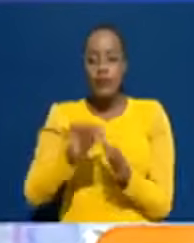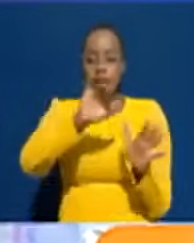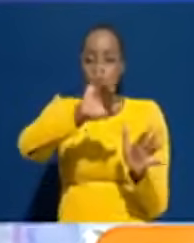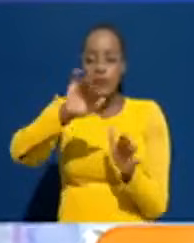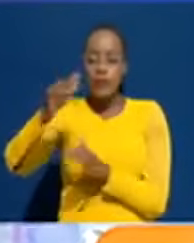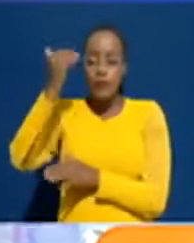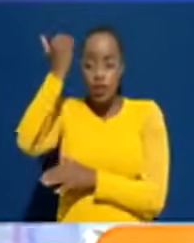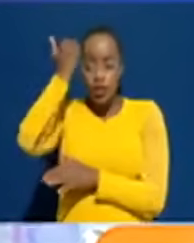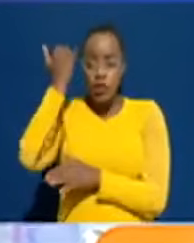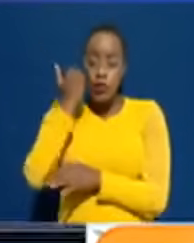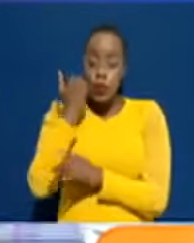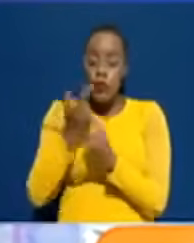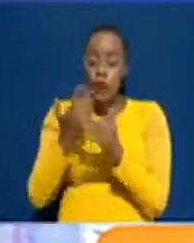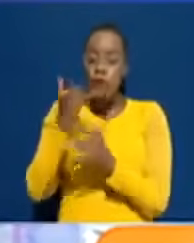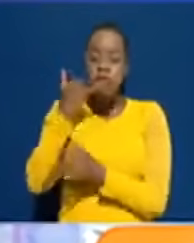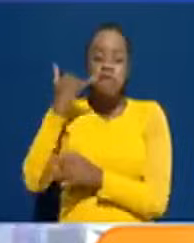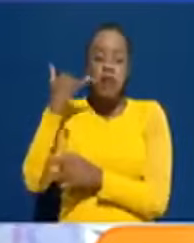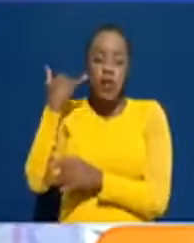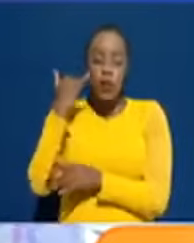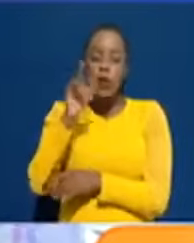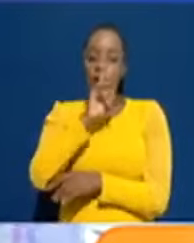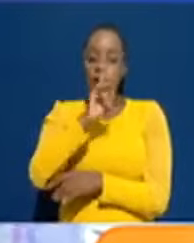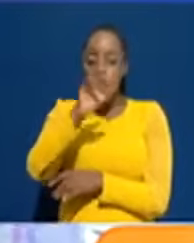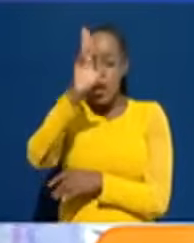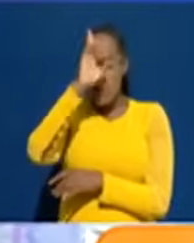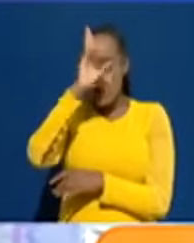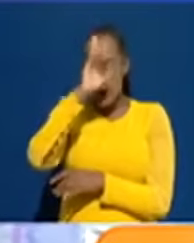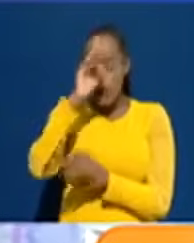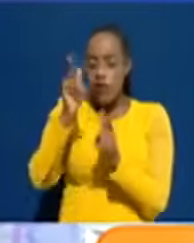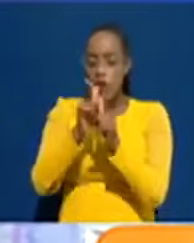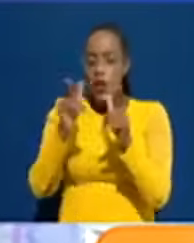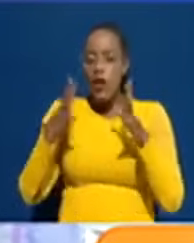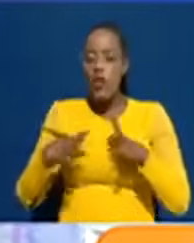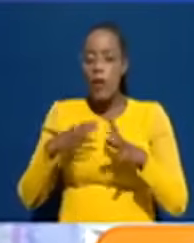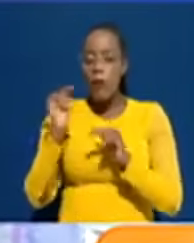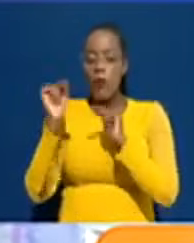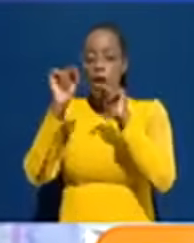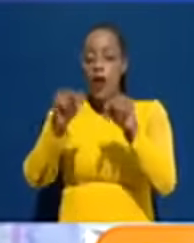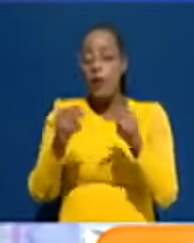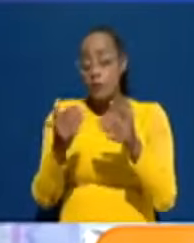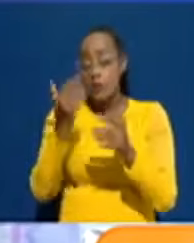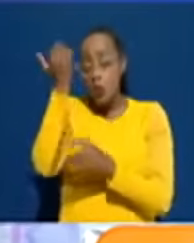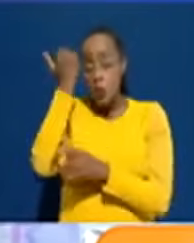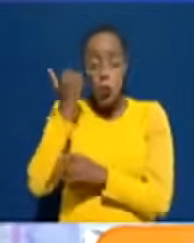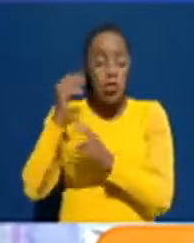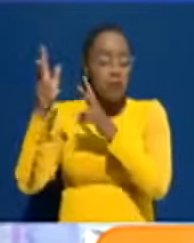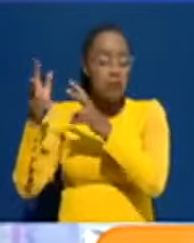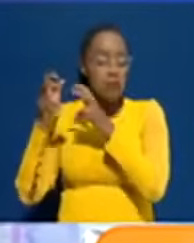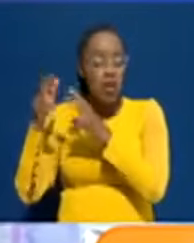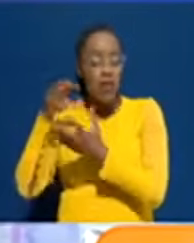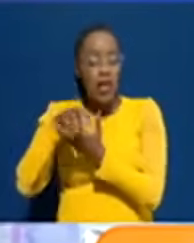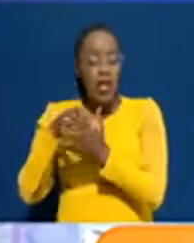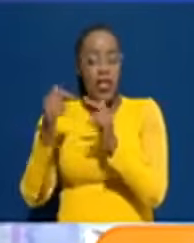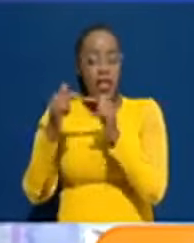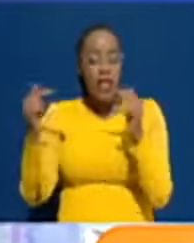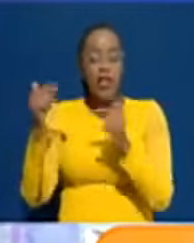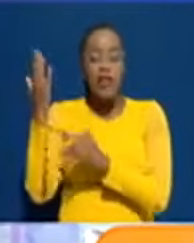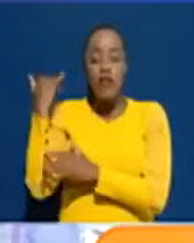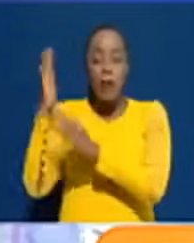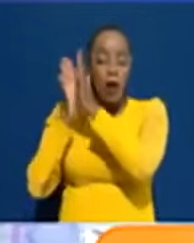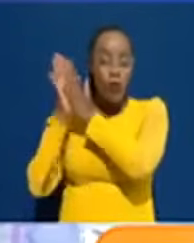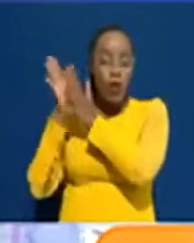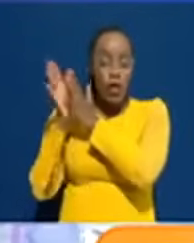Nayo mahakama ya Nakuru imeamuru maafisa wa usalama kuwaruhusu wanaotaka kufika mahakamani kusikiza kesi dhidi ya aliyekuwa kiongozi